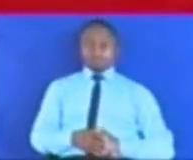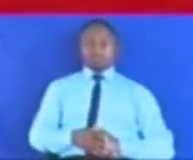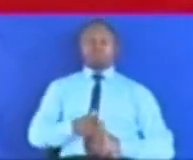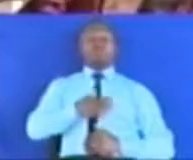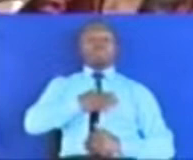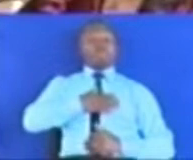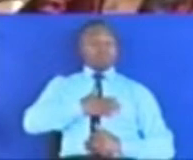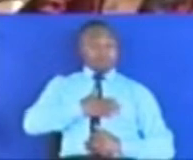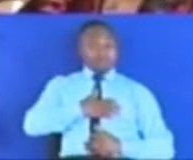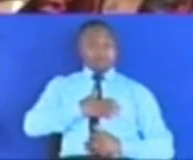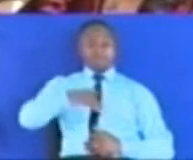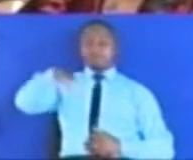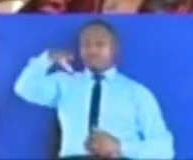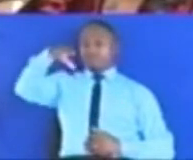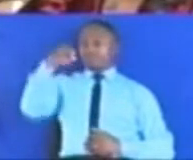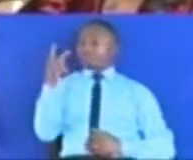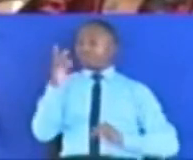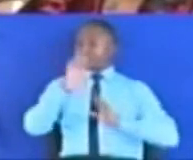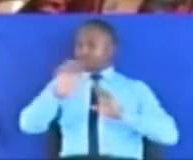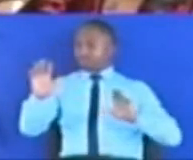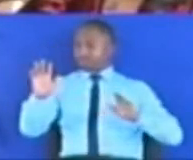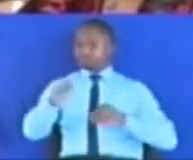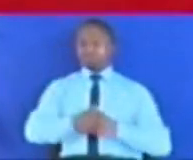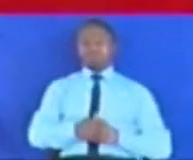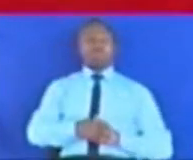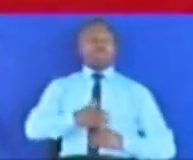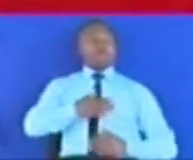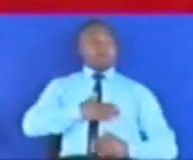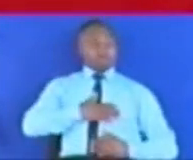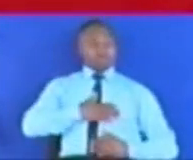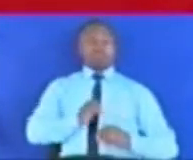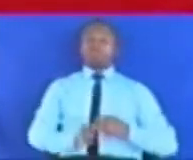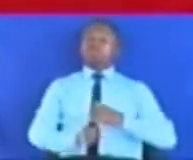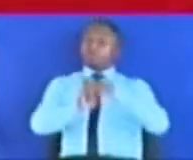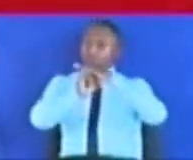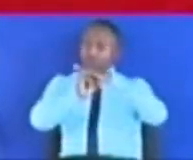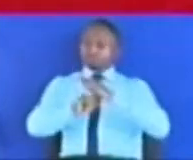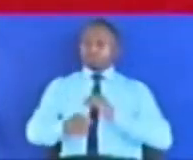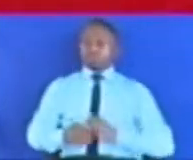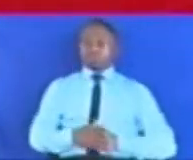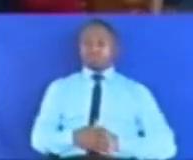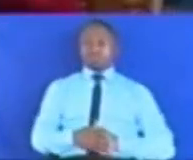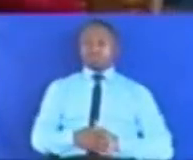Asante sana. Kengele ya pili imeshagonga. Mheshimiwa Naibu Spika, nakushukuru.